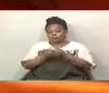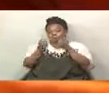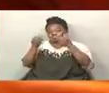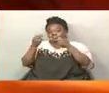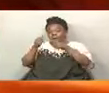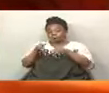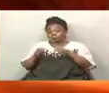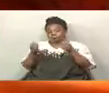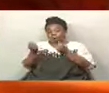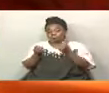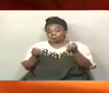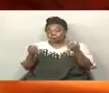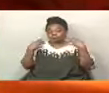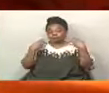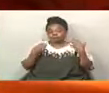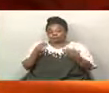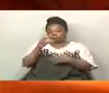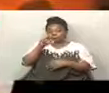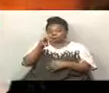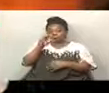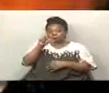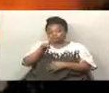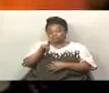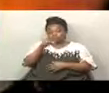kadiridde emmotoka lukululana namba